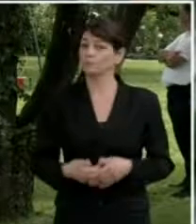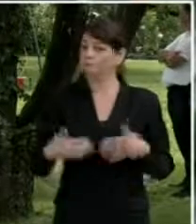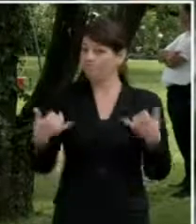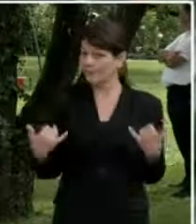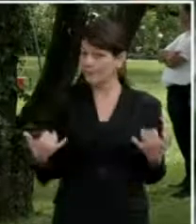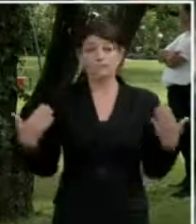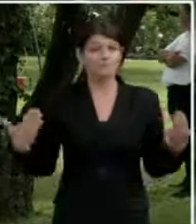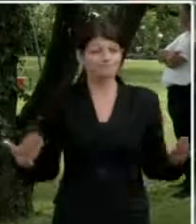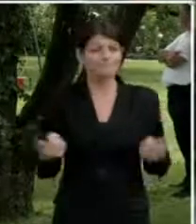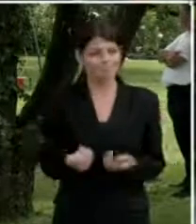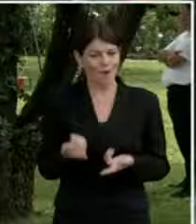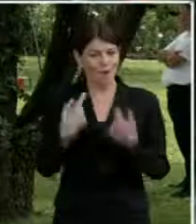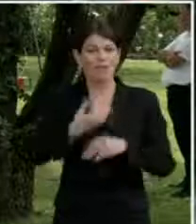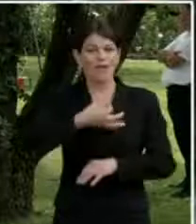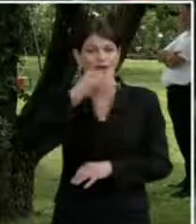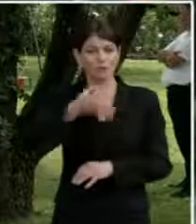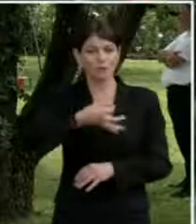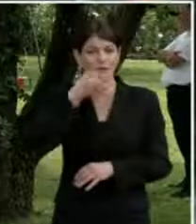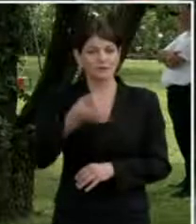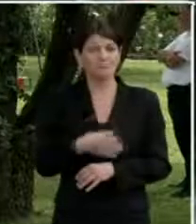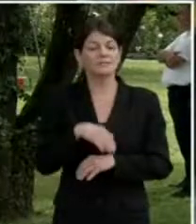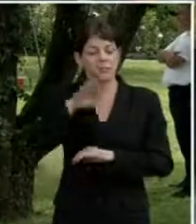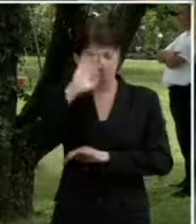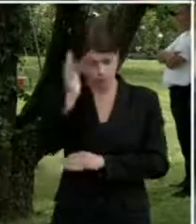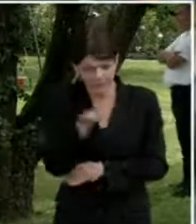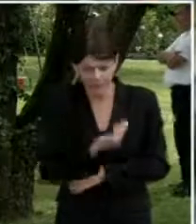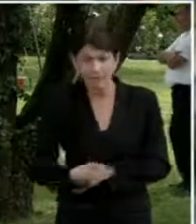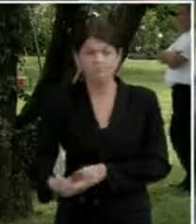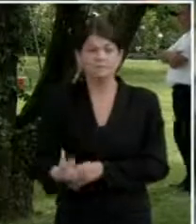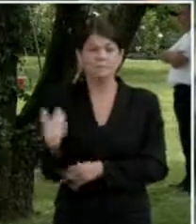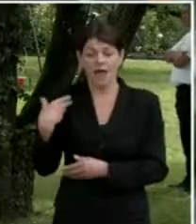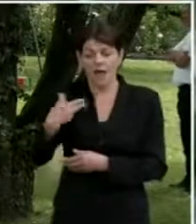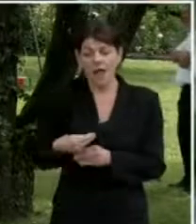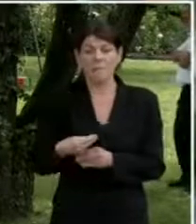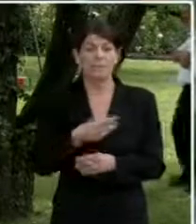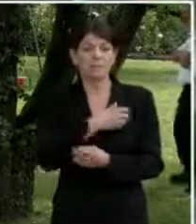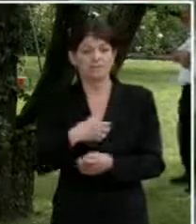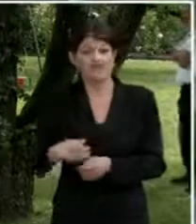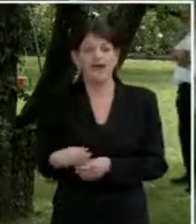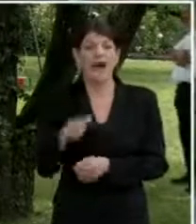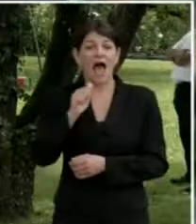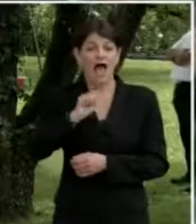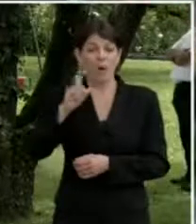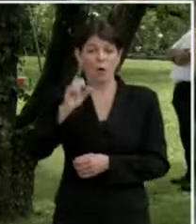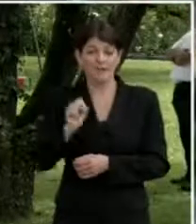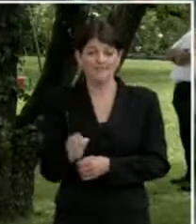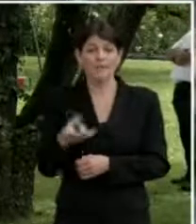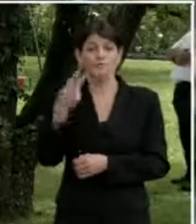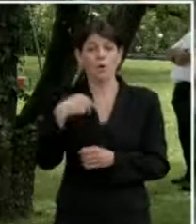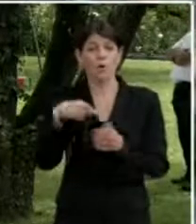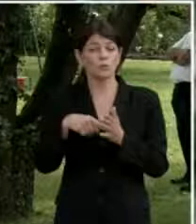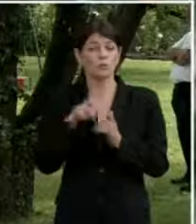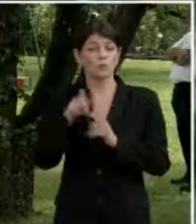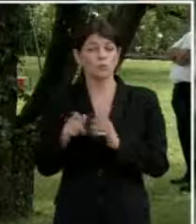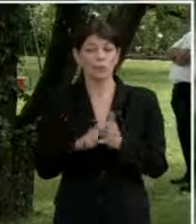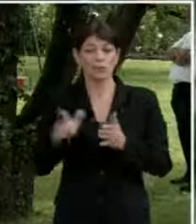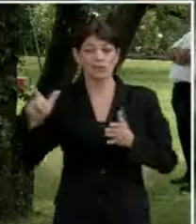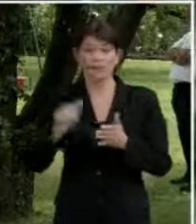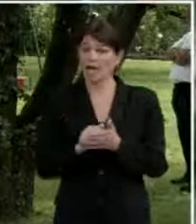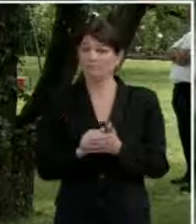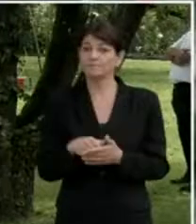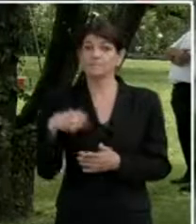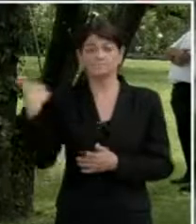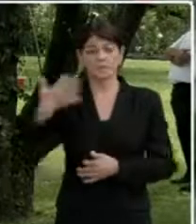Nun folgt die Ansprache seiner Durchlaucht Erbprinz Alois von und zu Liechtenstein. Erbprinz Alois spricht in